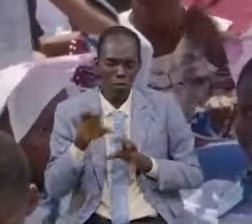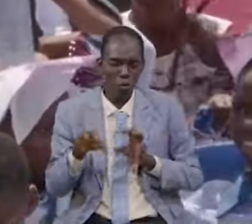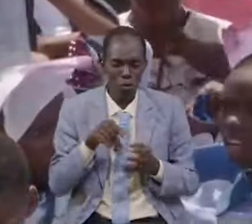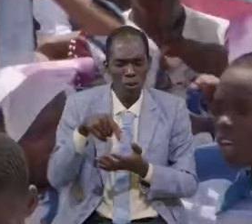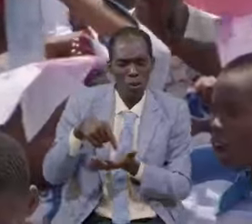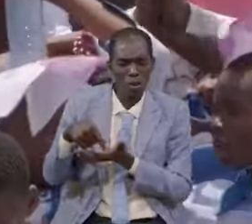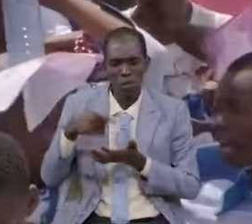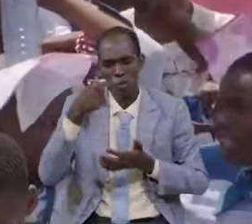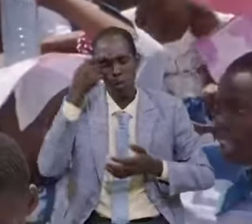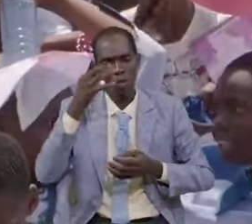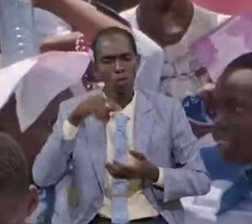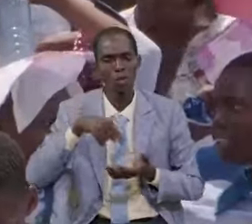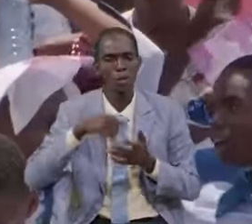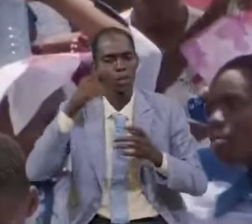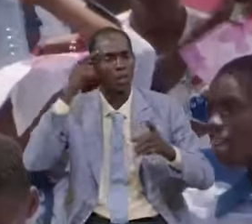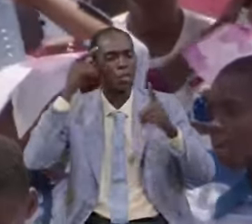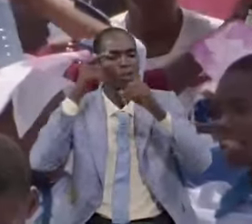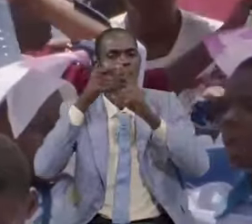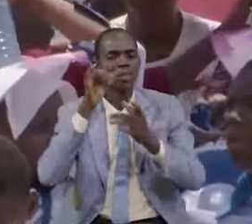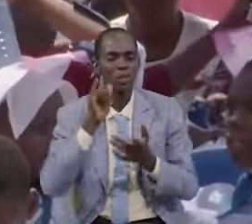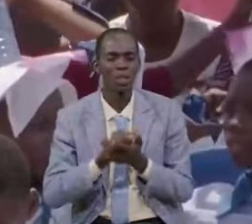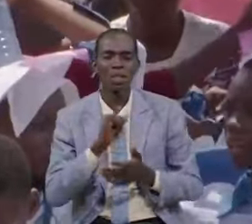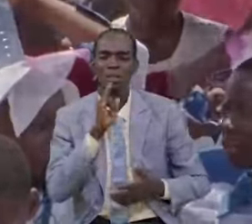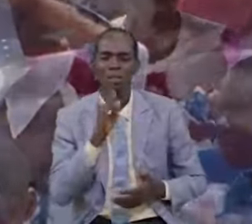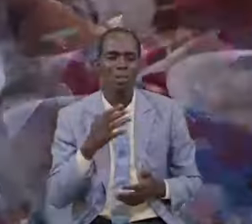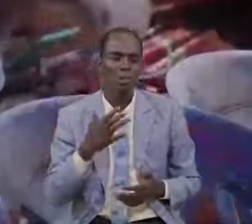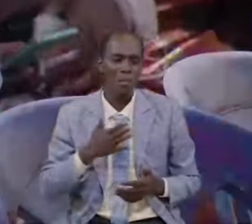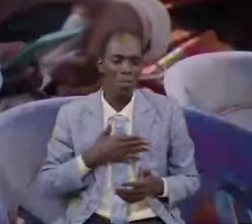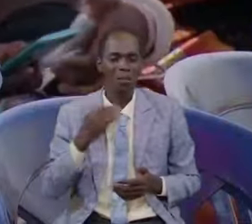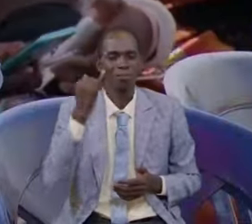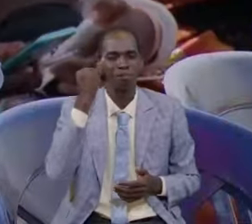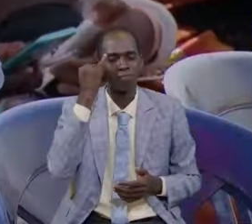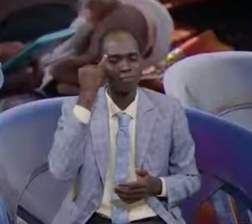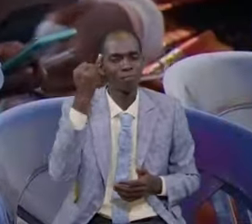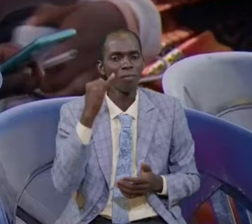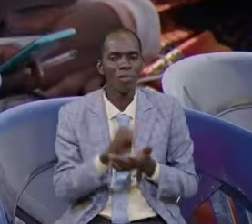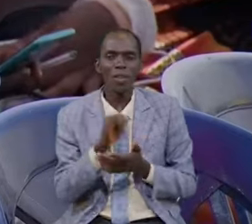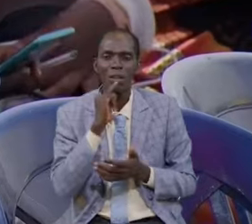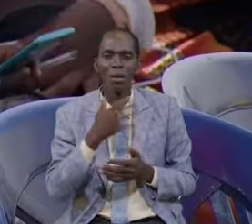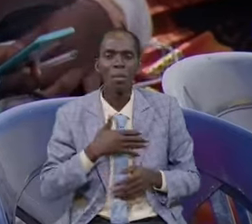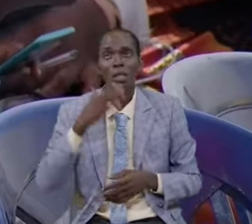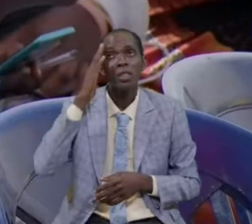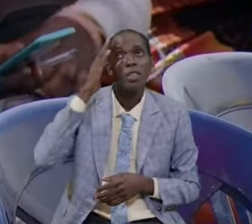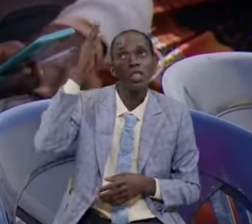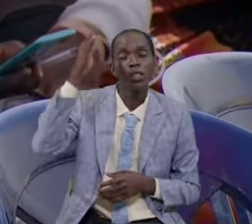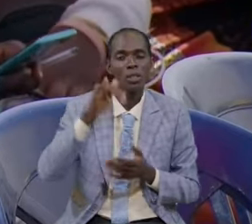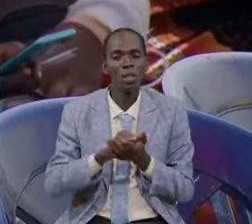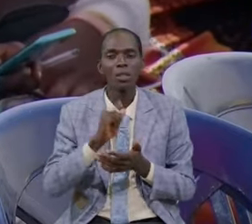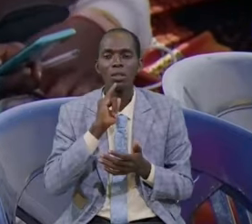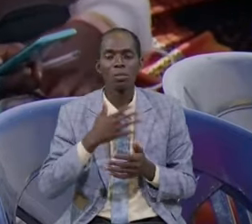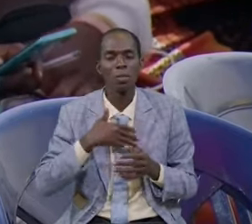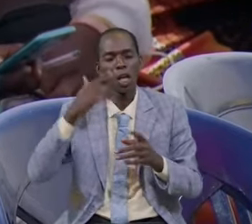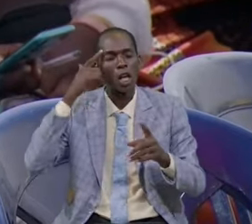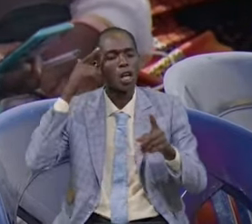tu as été. Voici mon idéal. C'est la destination. Ça, c'est l'objectif que je vais atteindre. Même quand tu es une